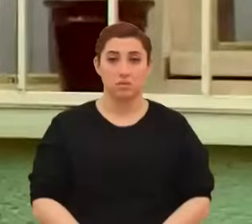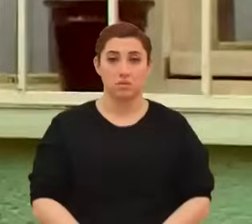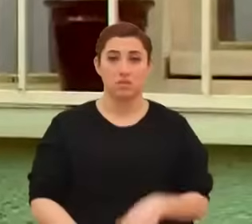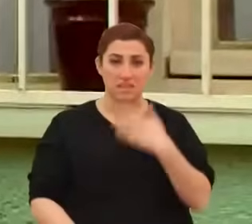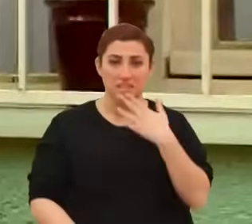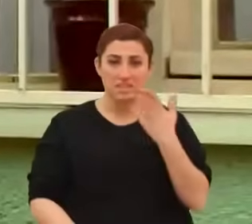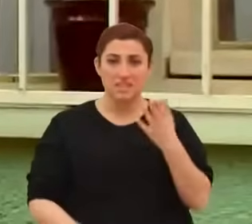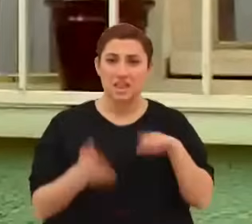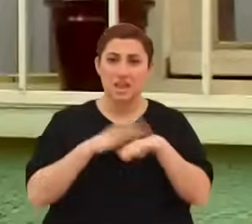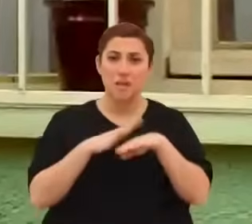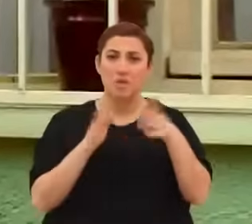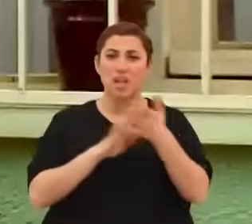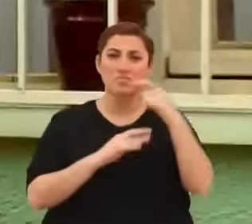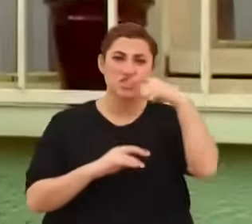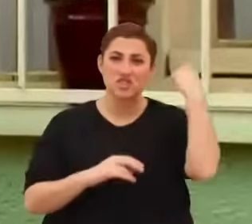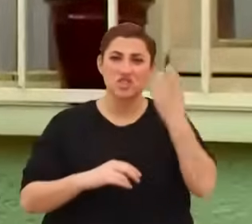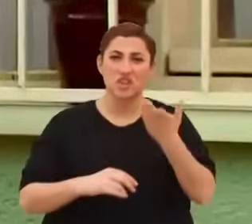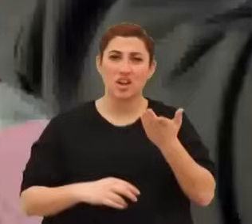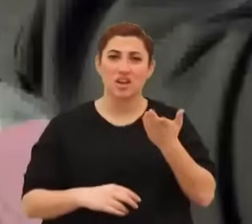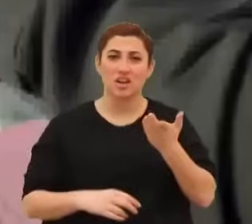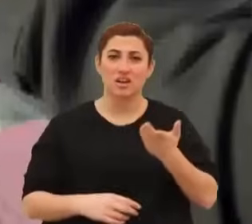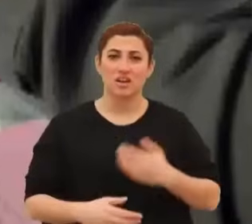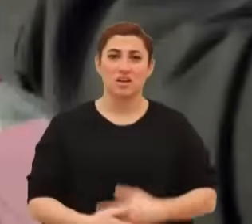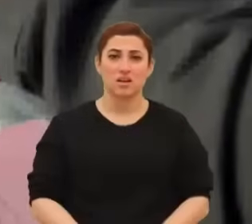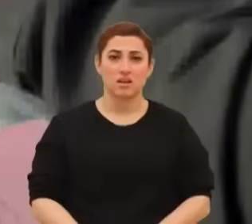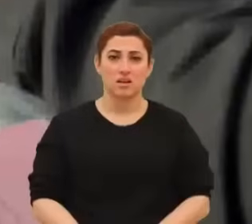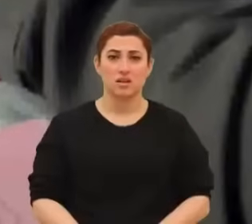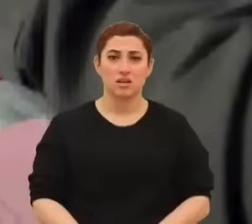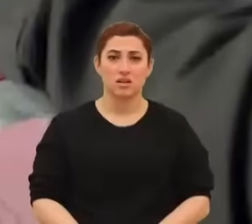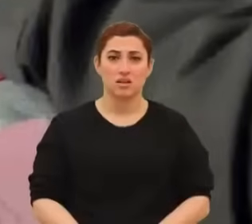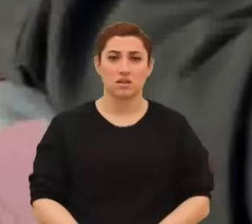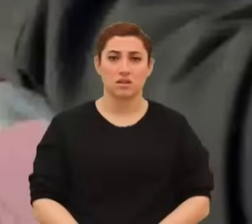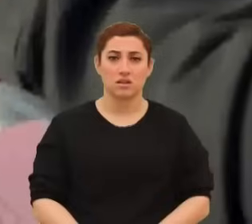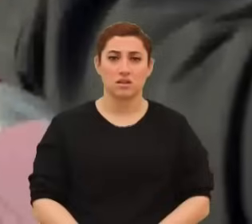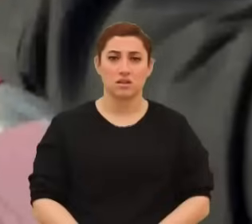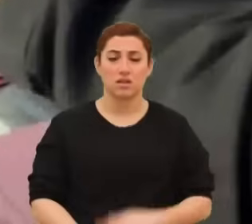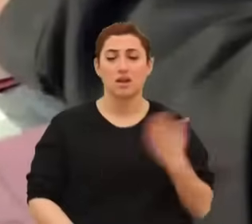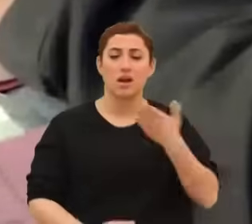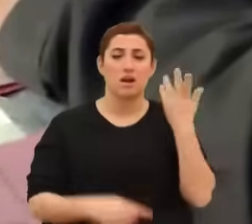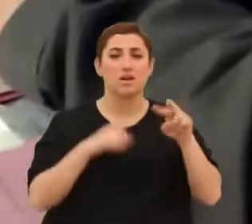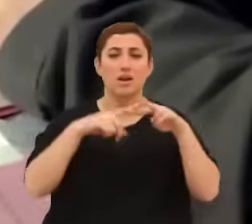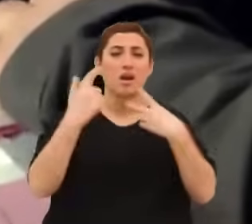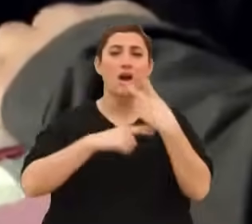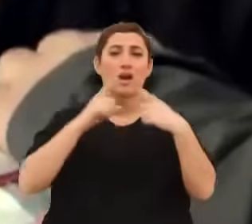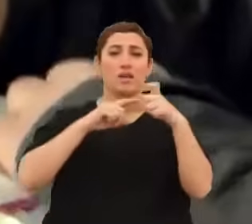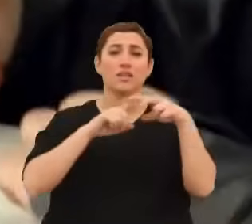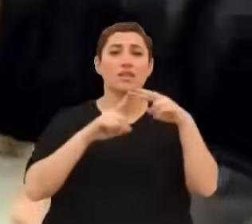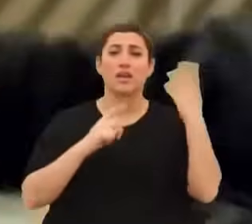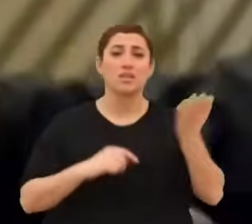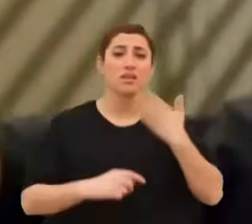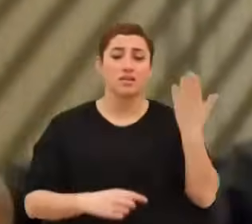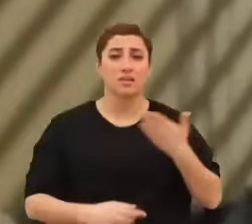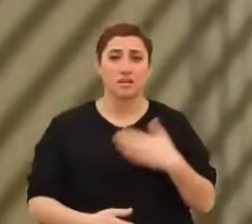Kız! Ne yaptın öyle elime sıcak sıcak? Yusuf Karakalem'le sıradan bir tavuk resmi çizmiş son